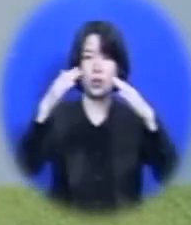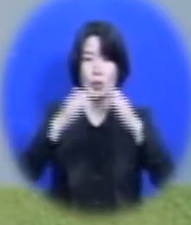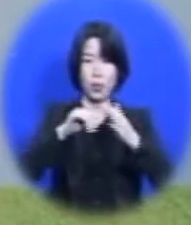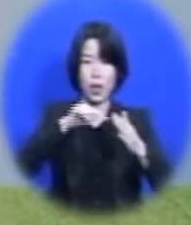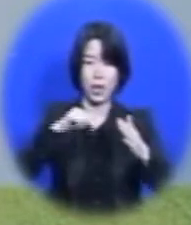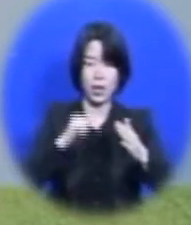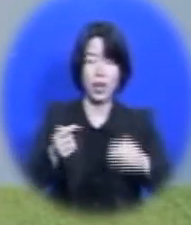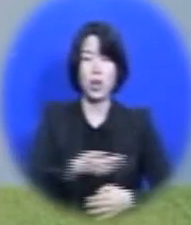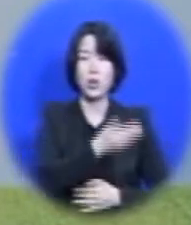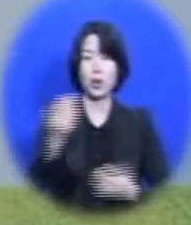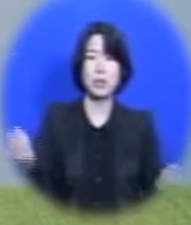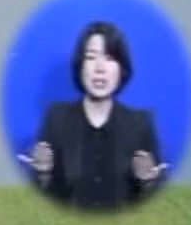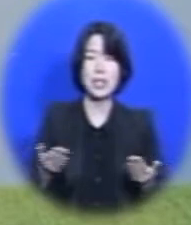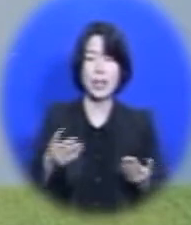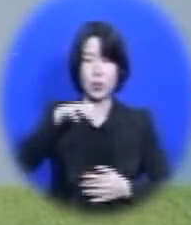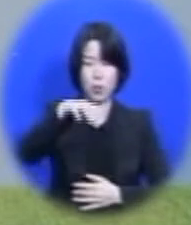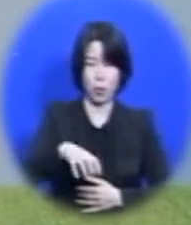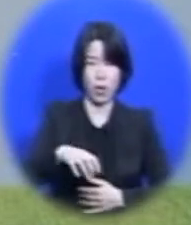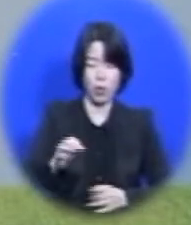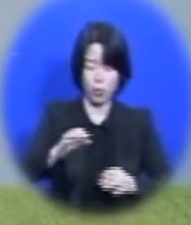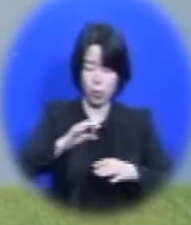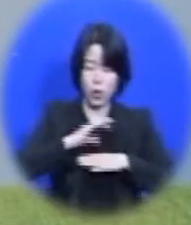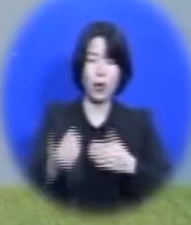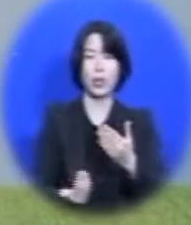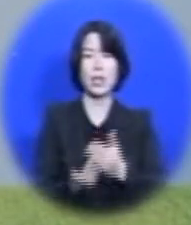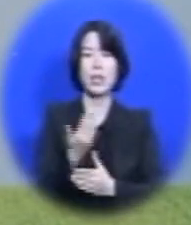있는 일터에서 놀랍게 일어납니다.